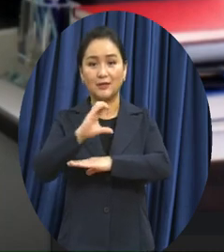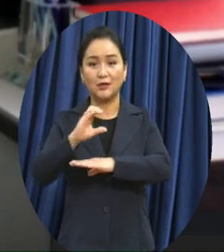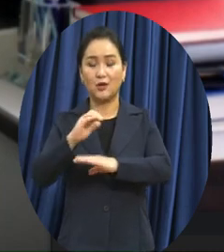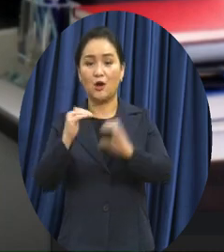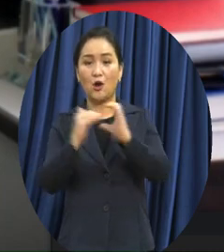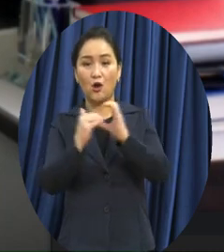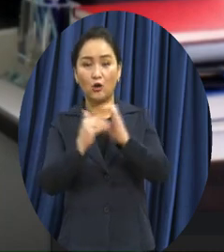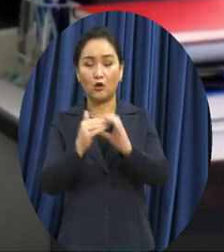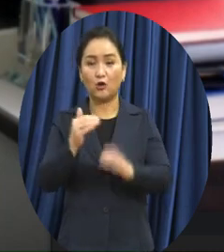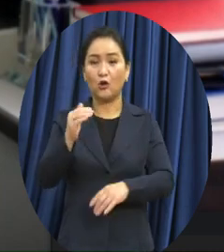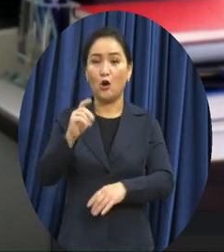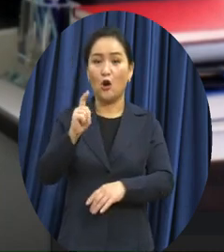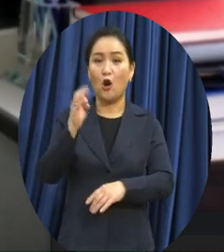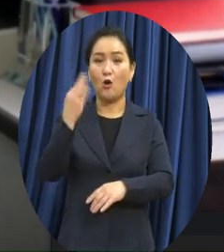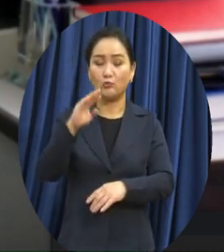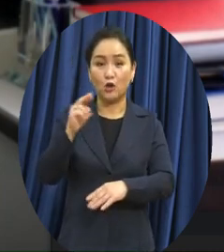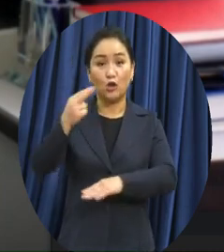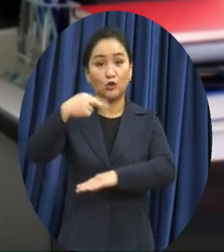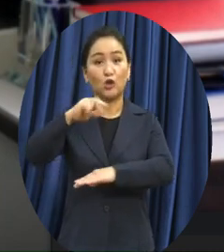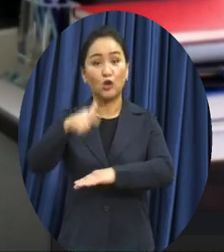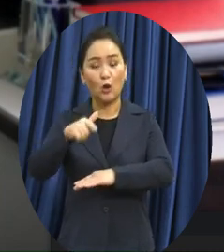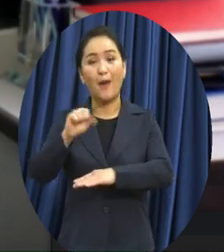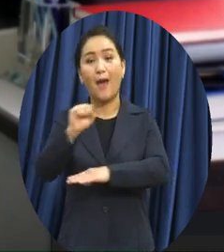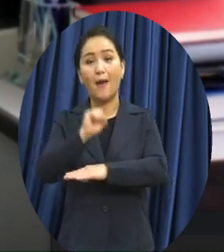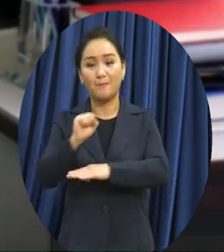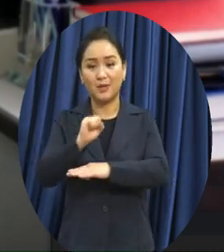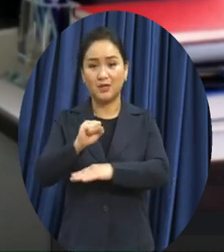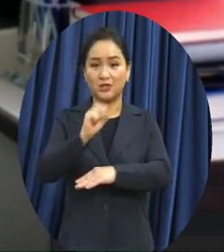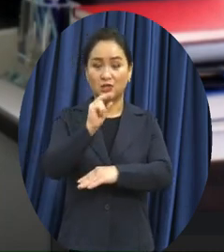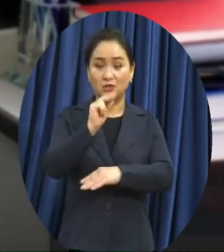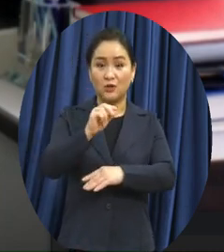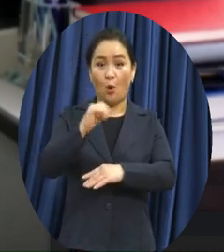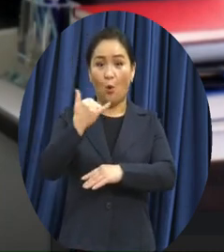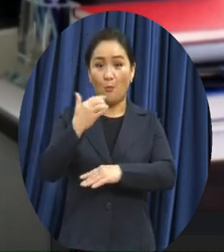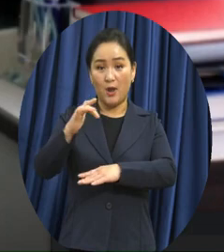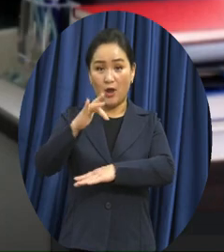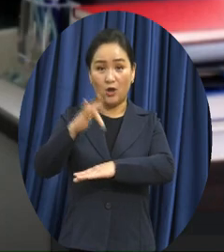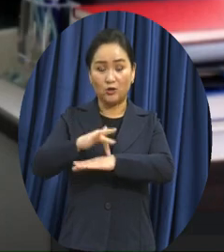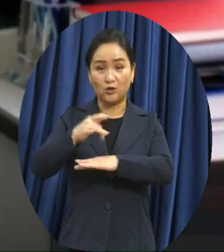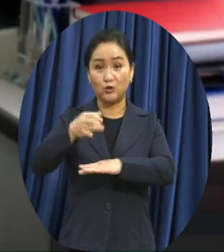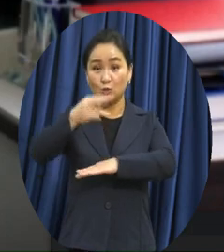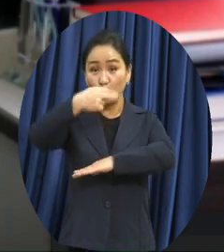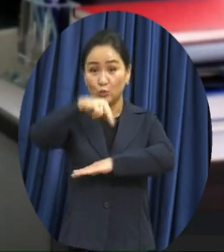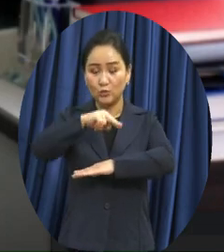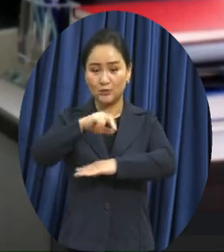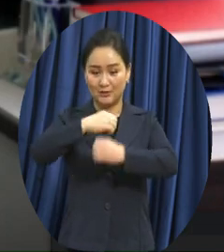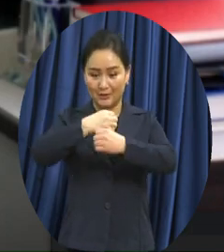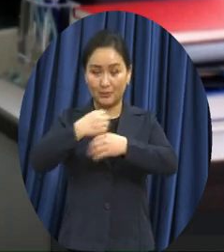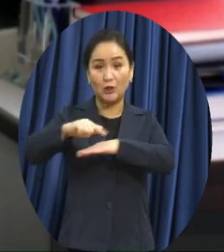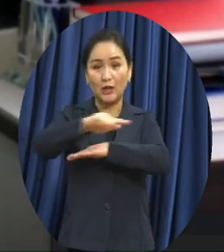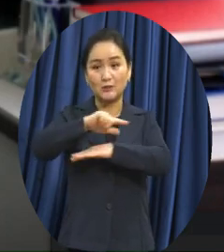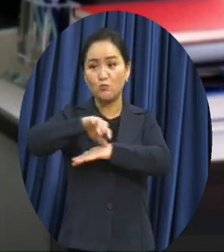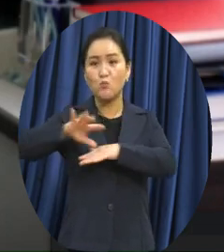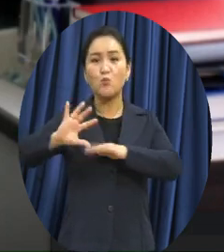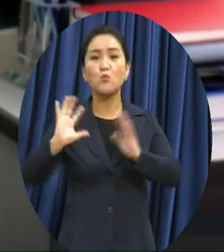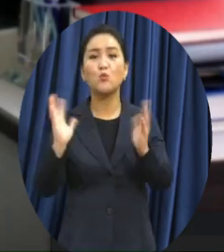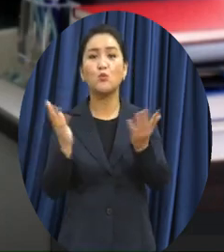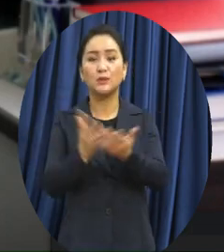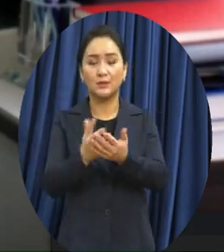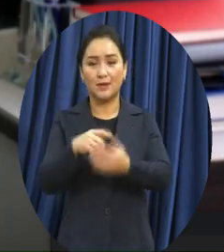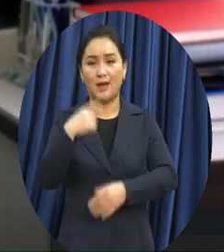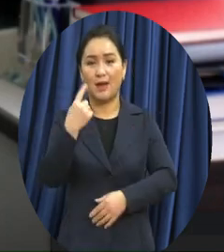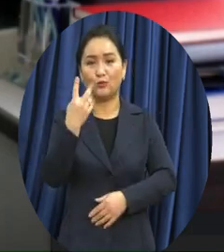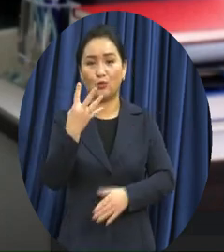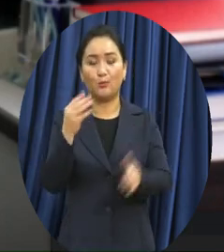Ховд, Дорноруу аймаг, Чингэлтэй, Сөхбаатар, Сонгон тархан, Баянгол гол дүүргийн лабораториудад нийт